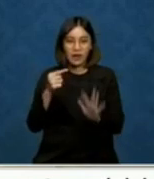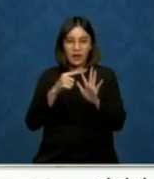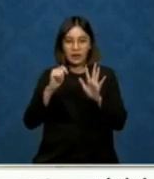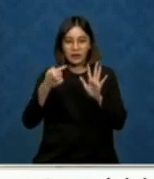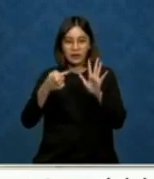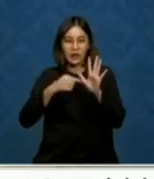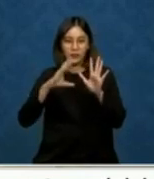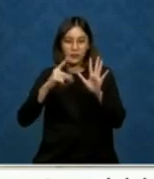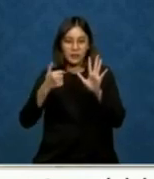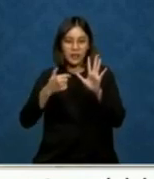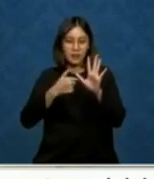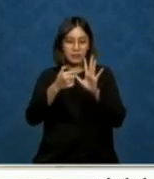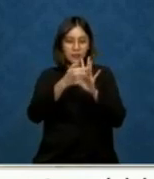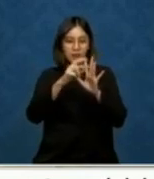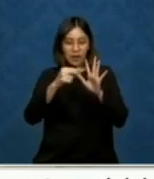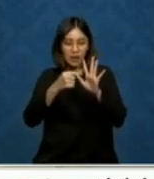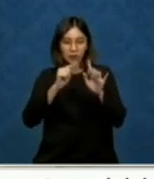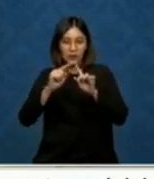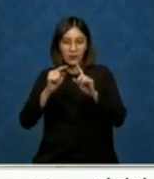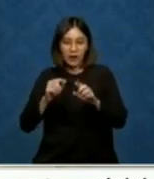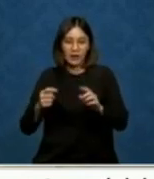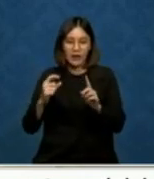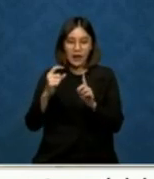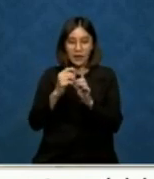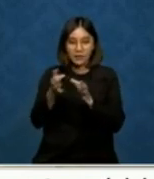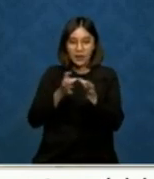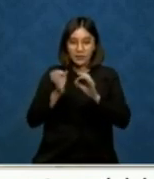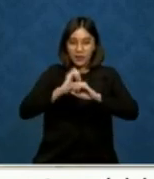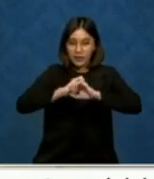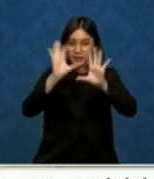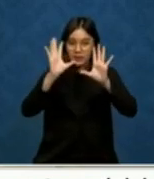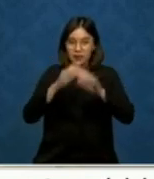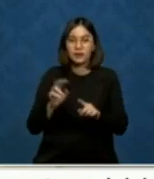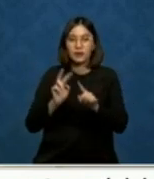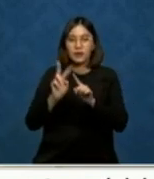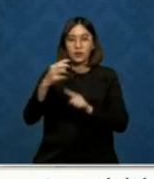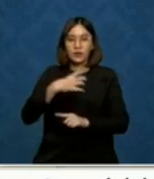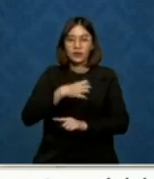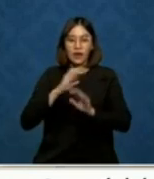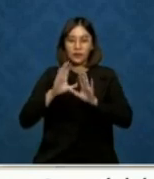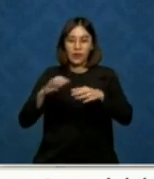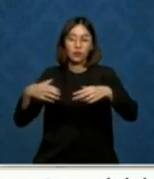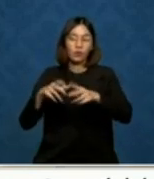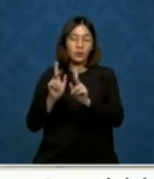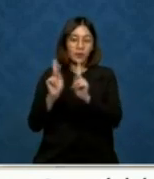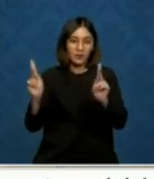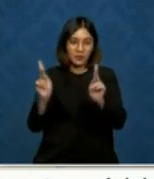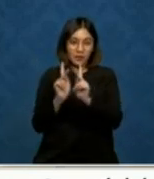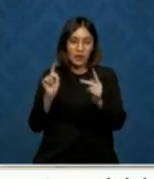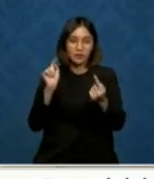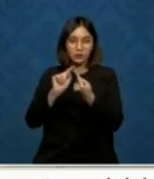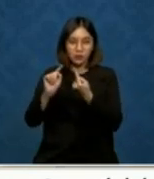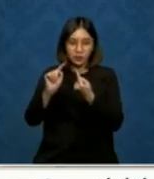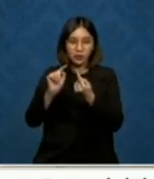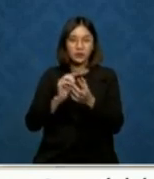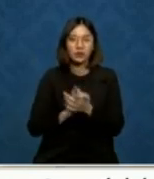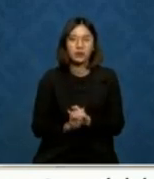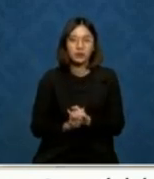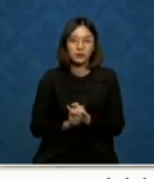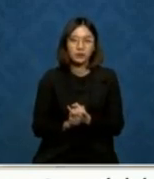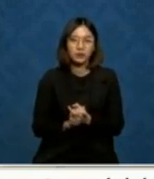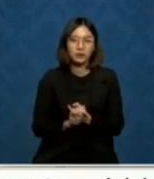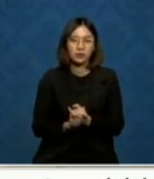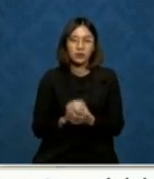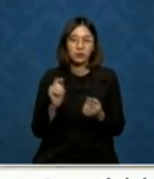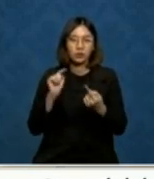ความชัดเจนขึ้นประเด็นที่สองครับซึ่งอยากจะฝากท่านกรรมาธิการไปก็คือเรื่องความเป็นสัดส่วน